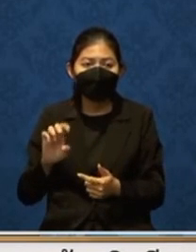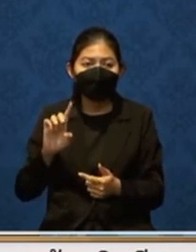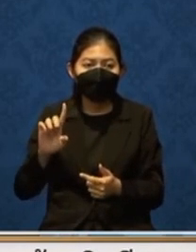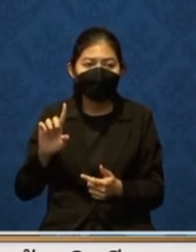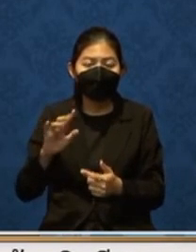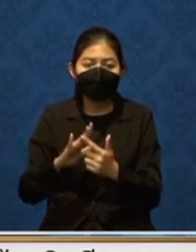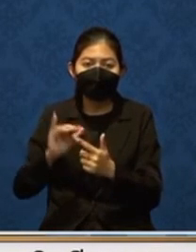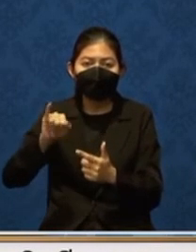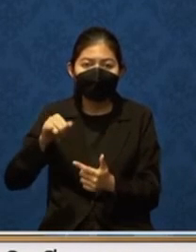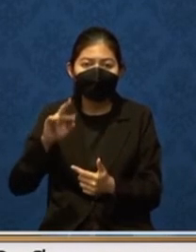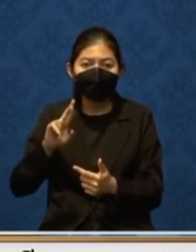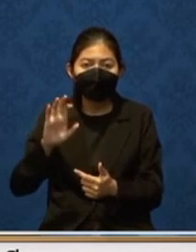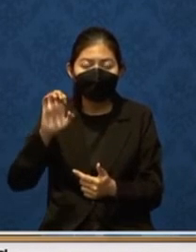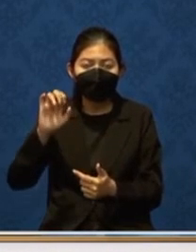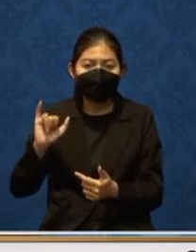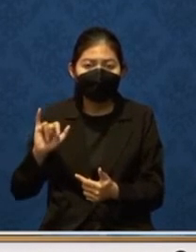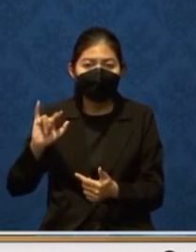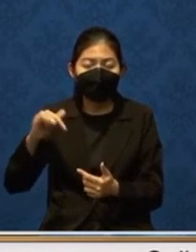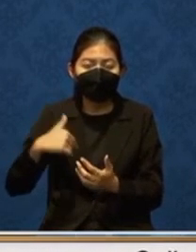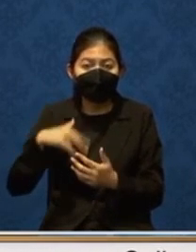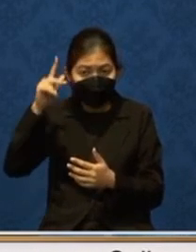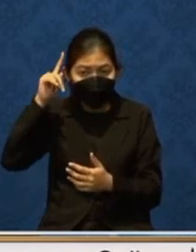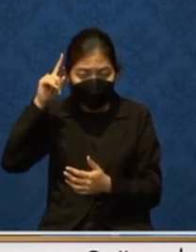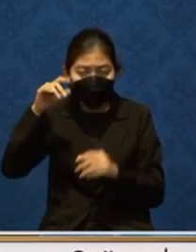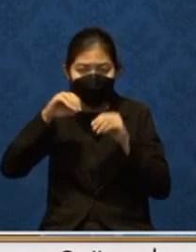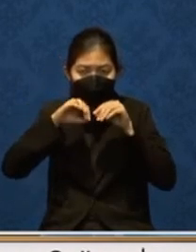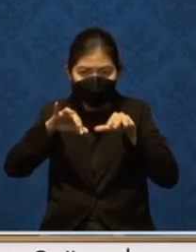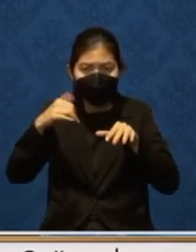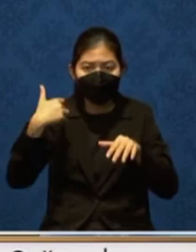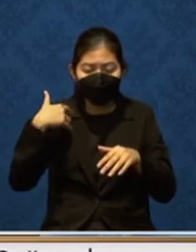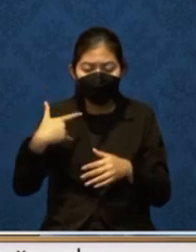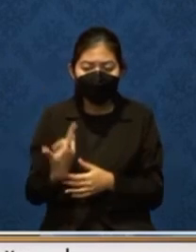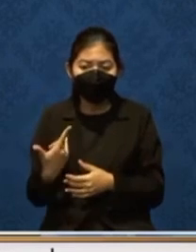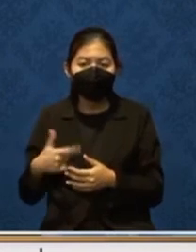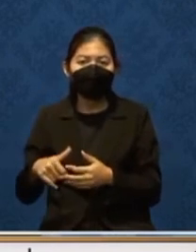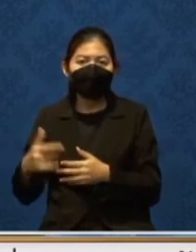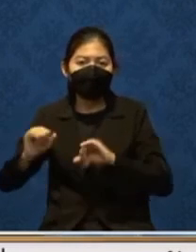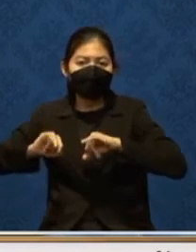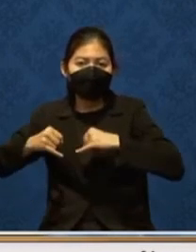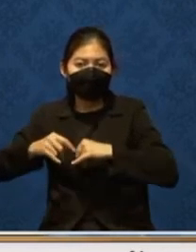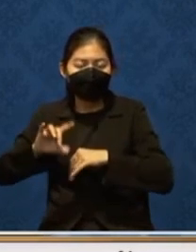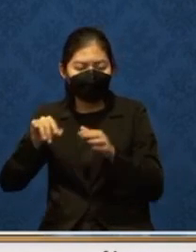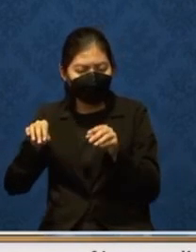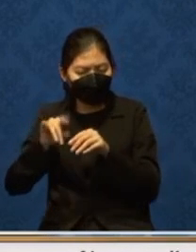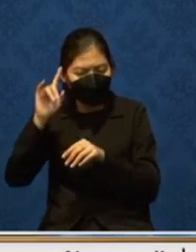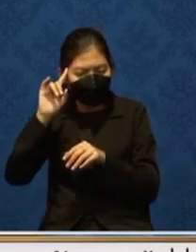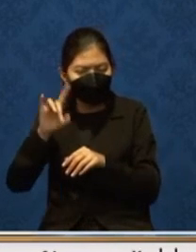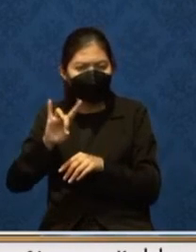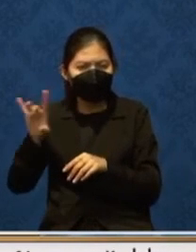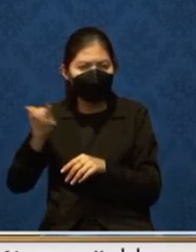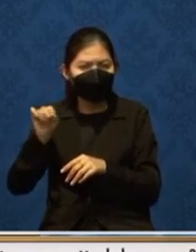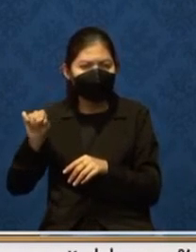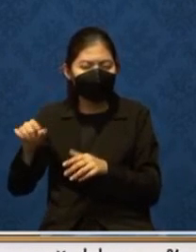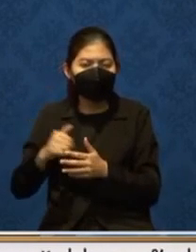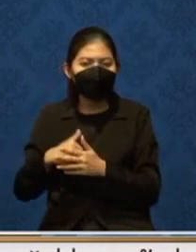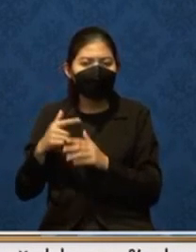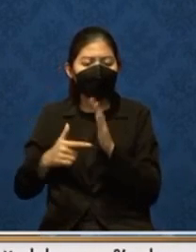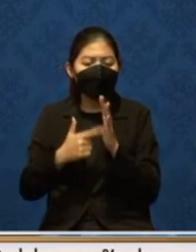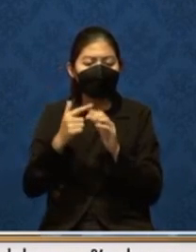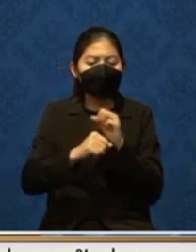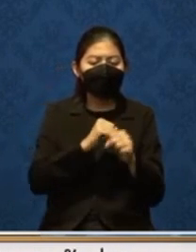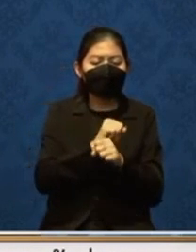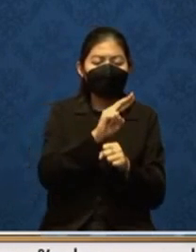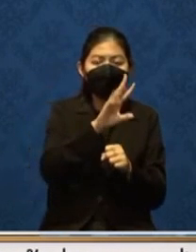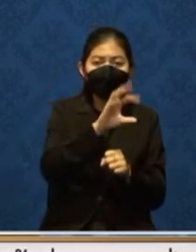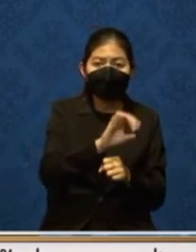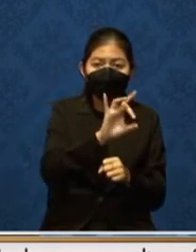ซึ่กเคยปรากฏเป็ข่าวมาแล้ครับว่าท่านถูกหุนเกืบ 100%่านกโนศาคกเพิบอกเปเมอกี้ครับตั้แต่ปี 2558-2561